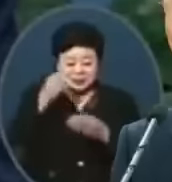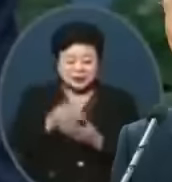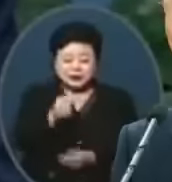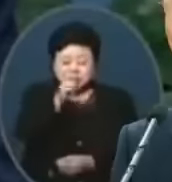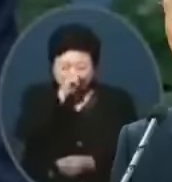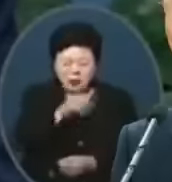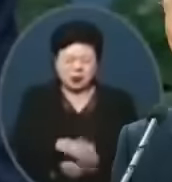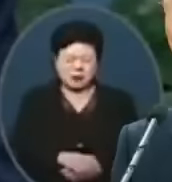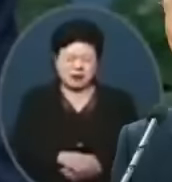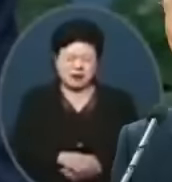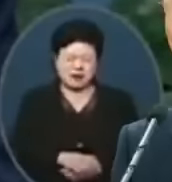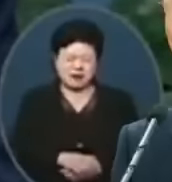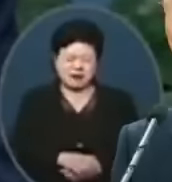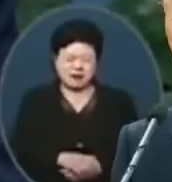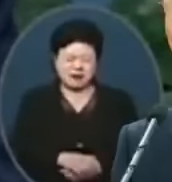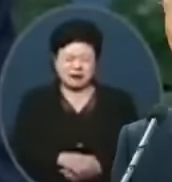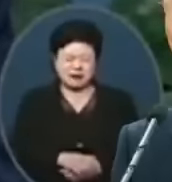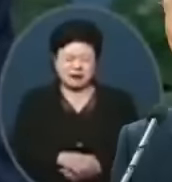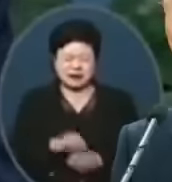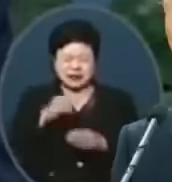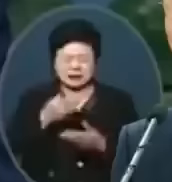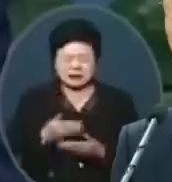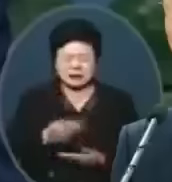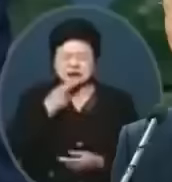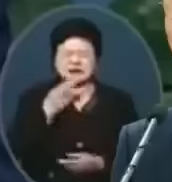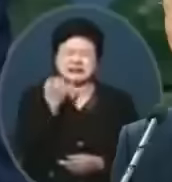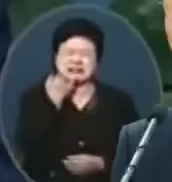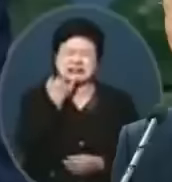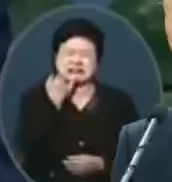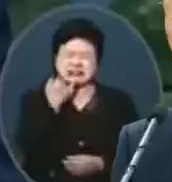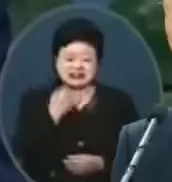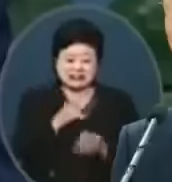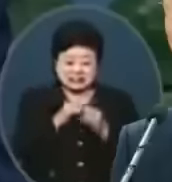좋고 또 안 받으면 그뿐이다.